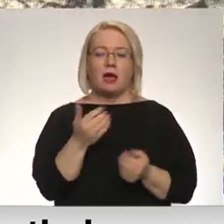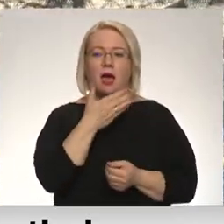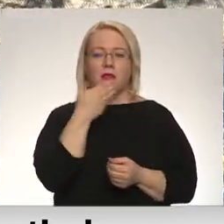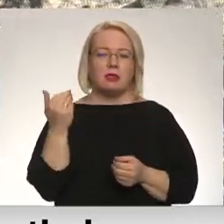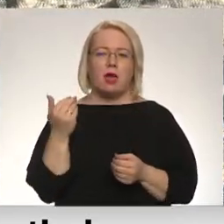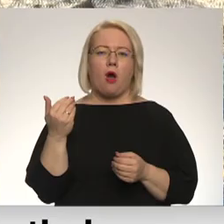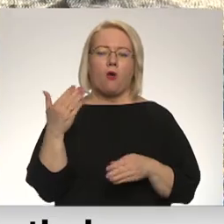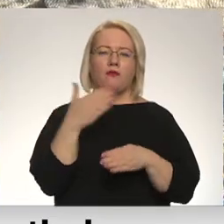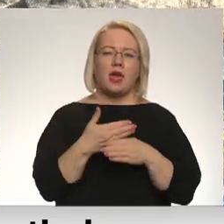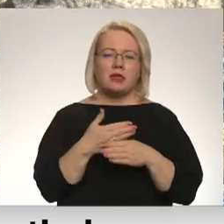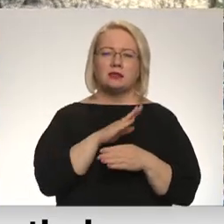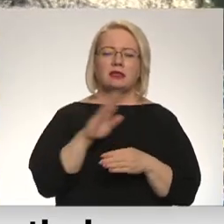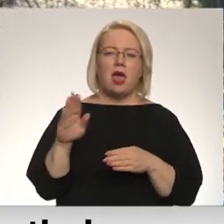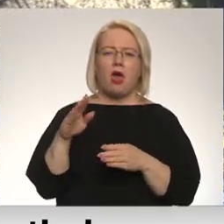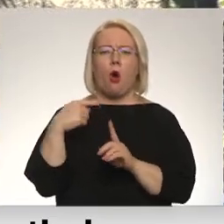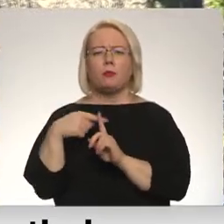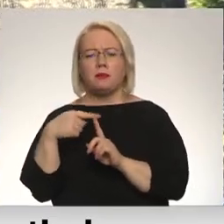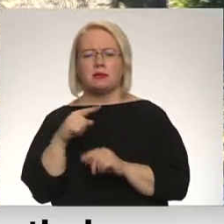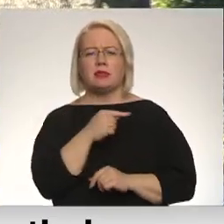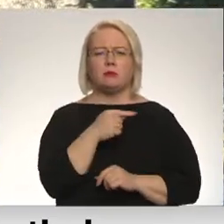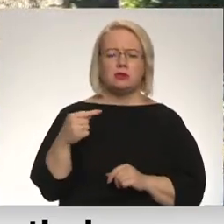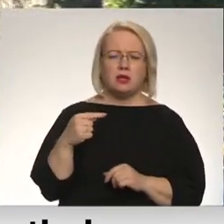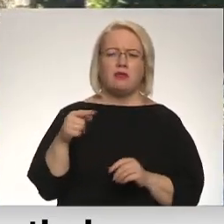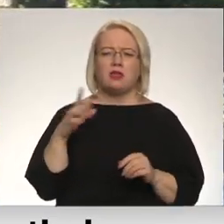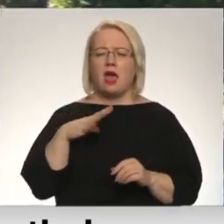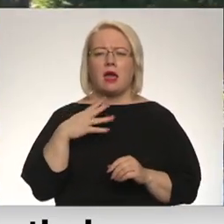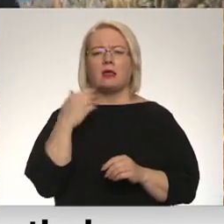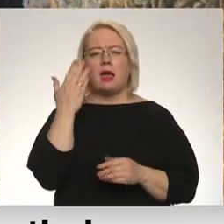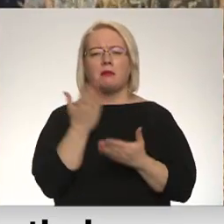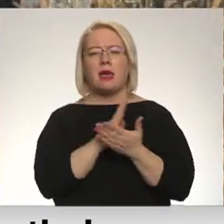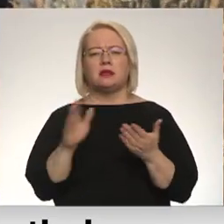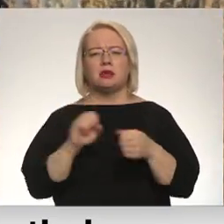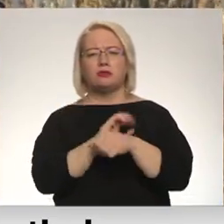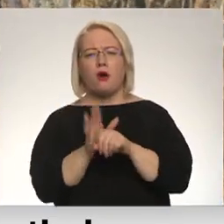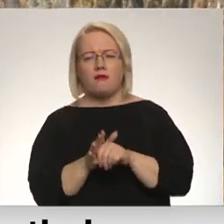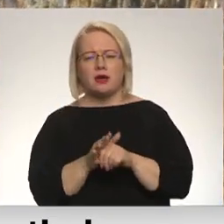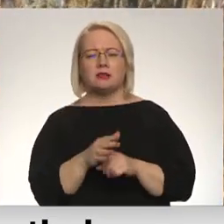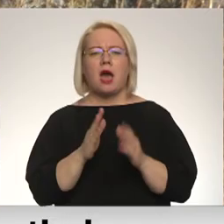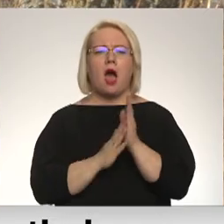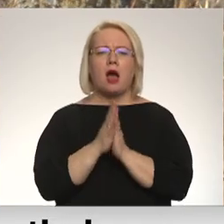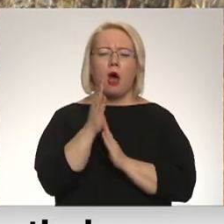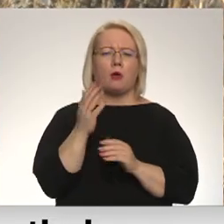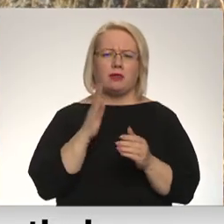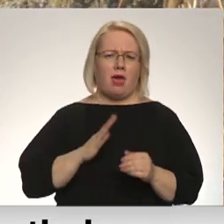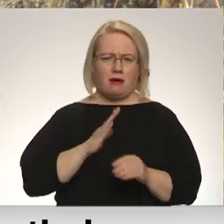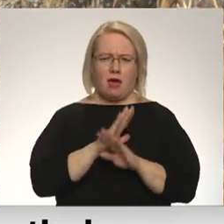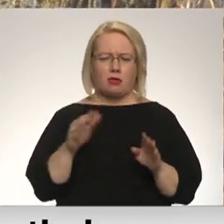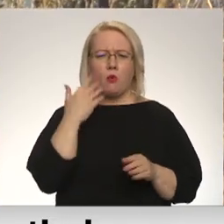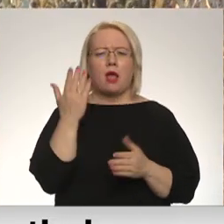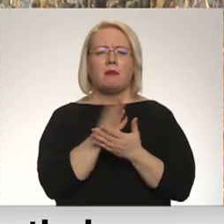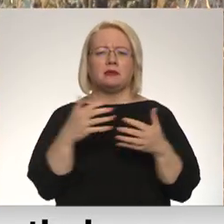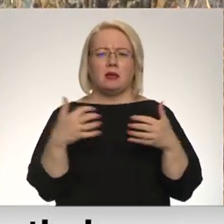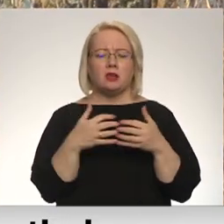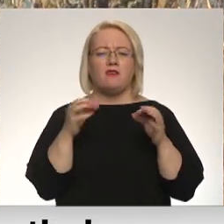ne optimismam, ne pesimismam, jo augi negaida. Nekad beigsies pandēmija, nekad beigsies karš. Lielākās bažas esot